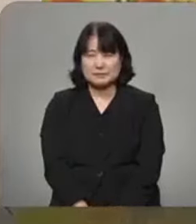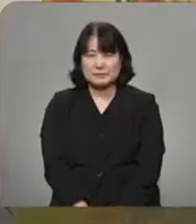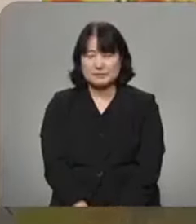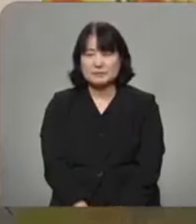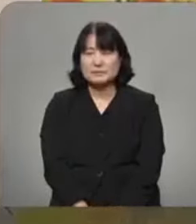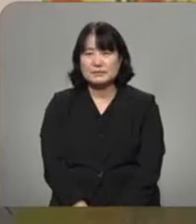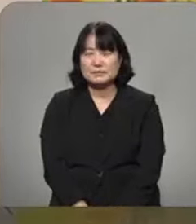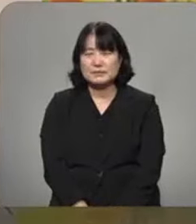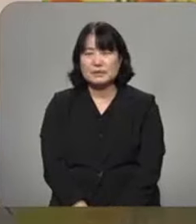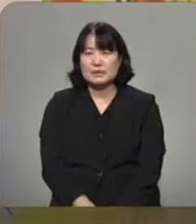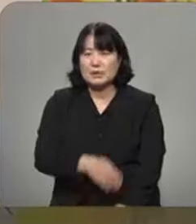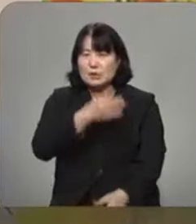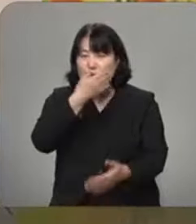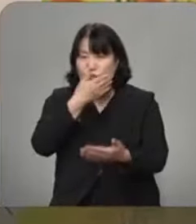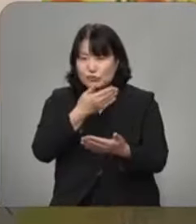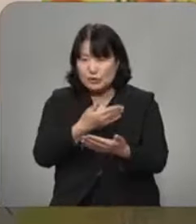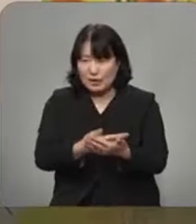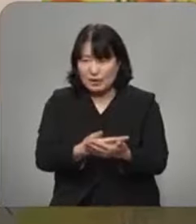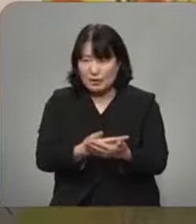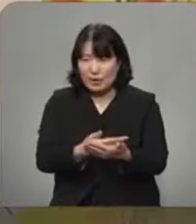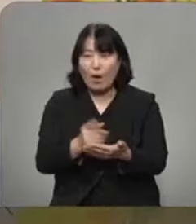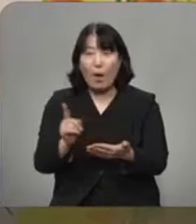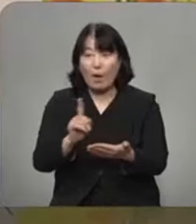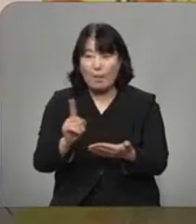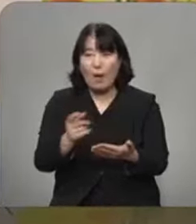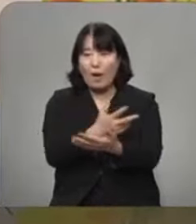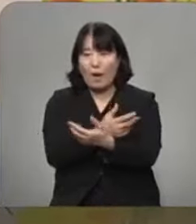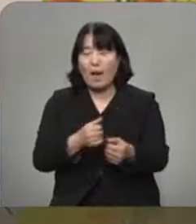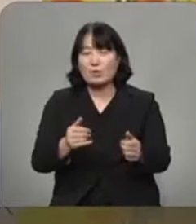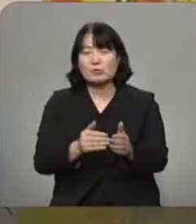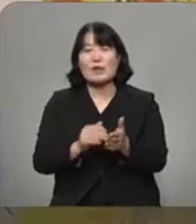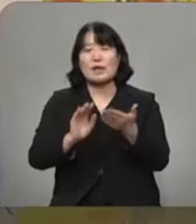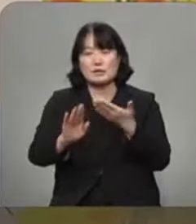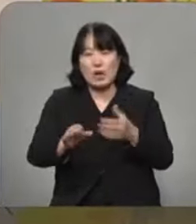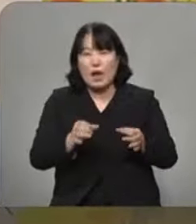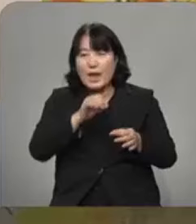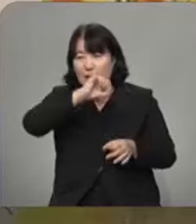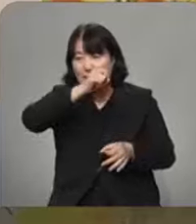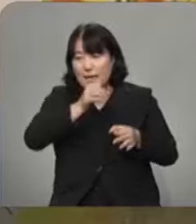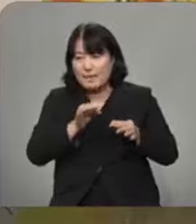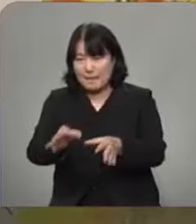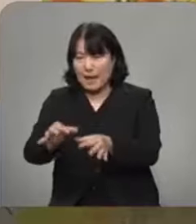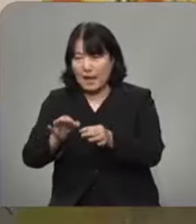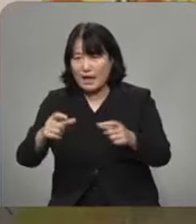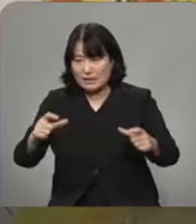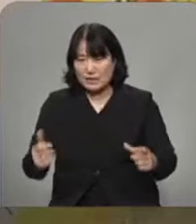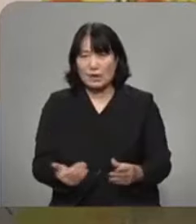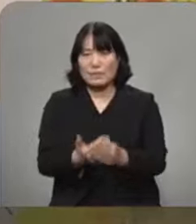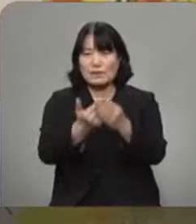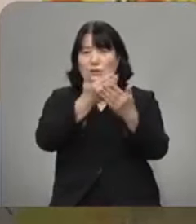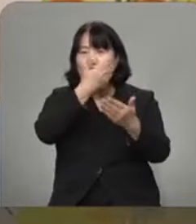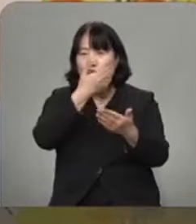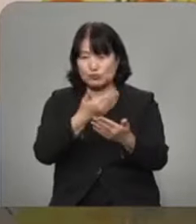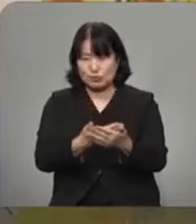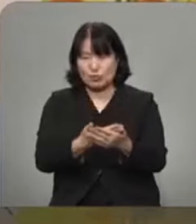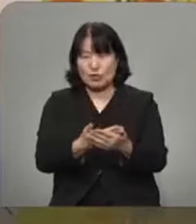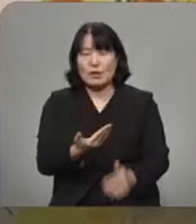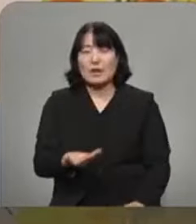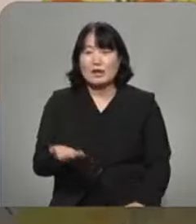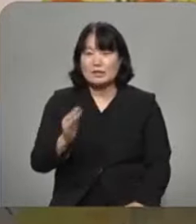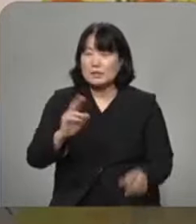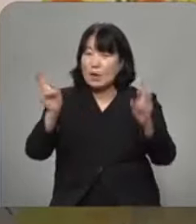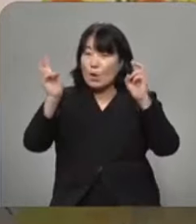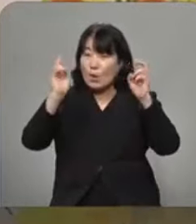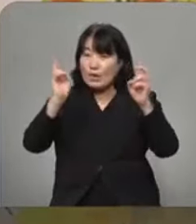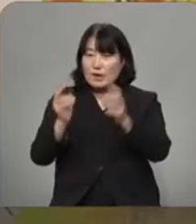앞서 보셨듯 중요한 건 협약이 실제 투자로 이어져 지역 경제 활력에 토양을 쌓는 일입니다 하지만 기업을 유치할